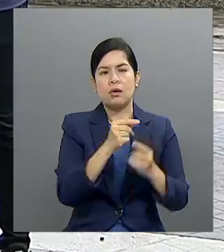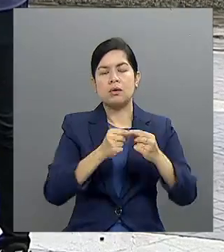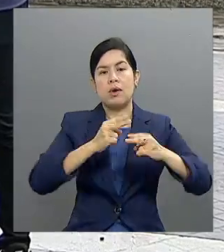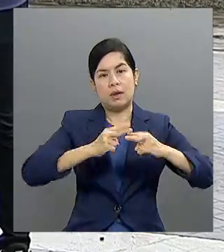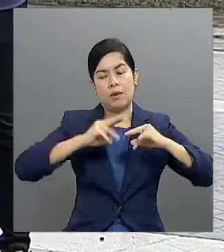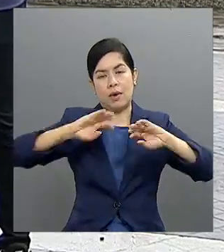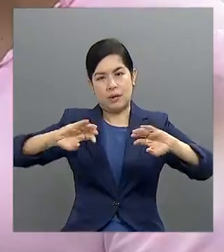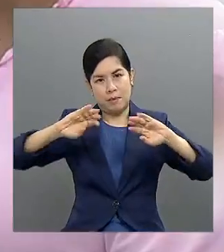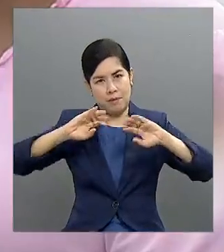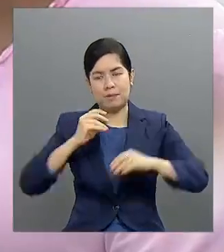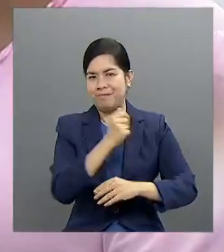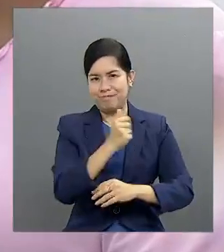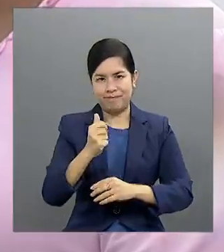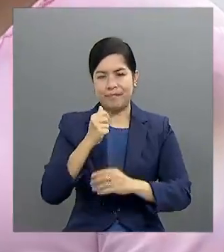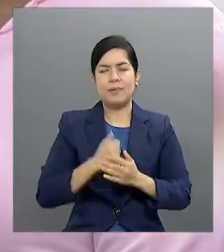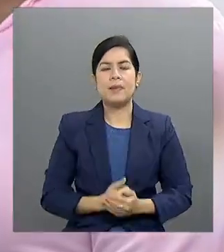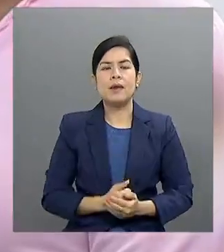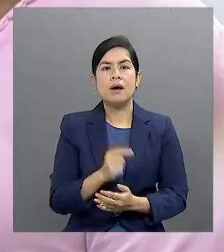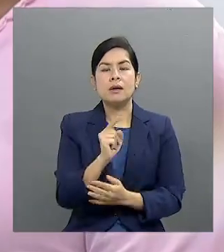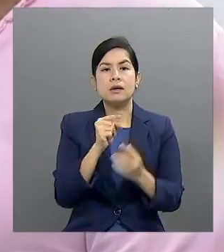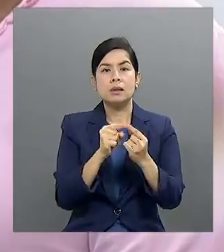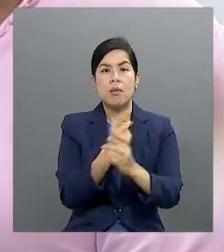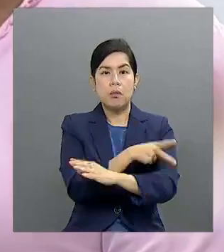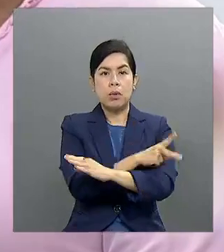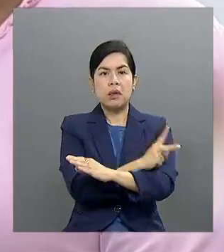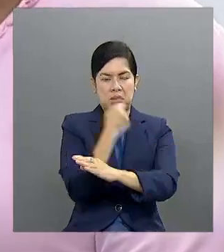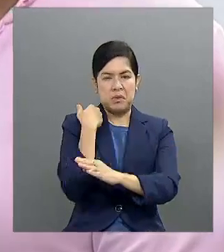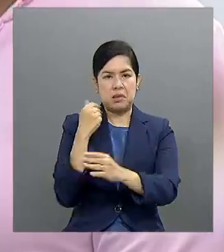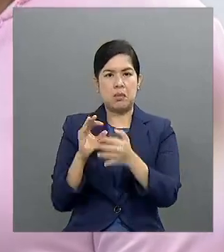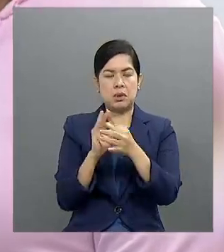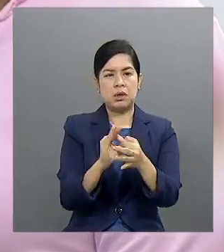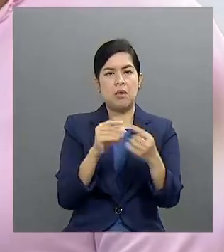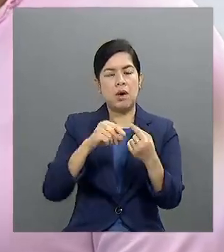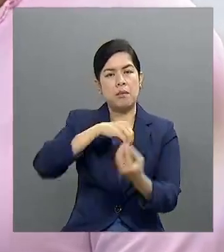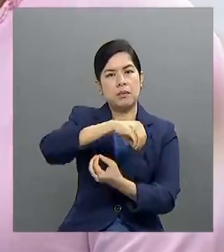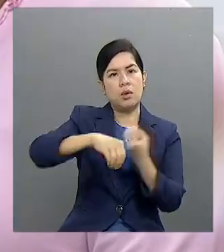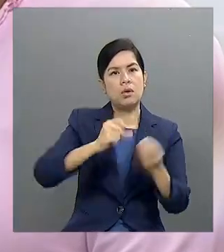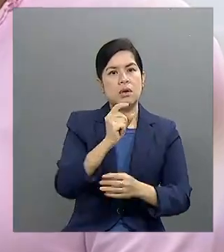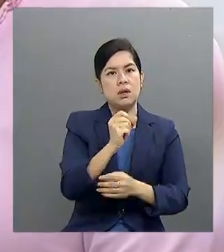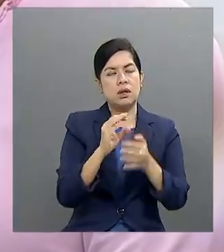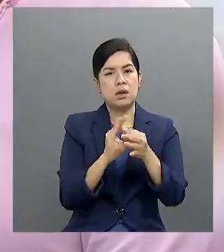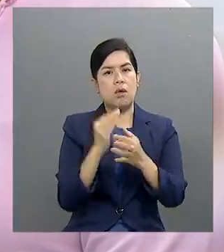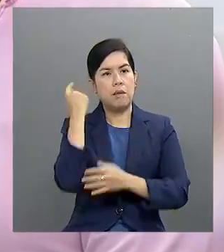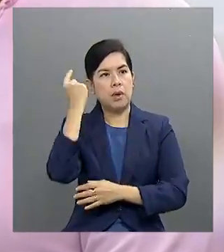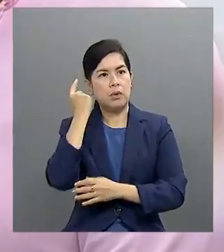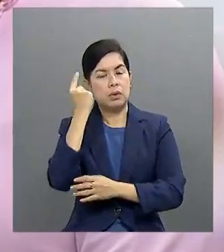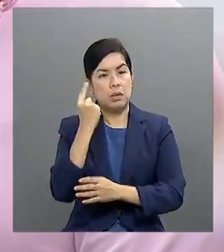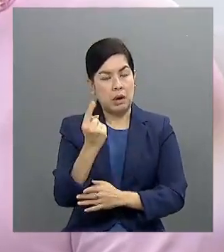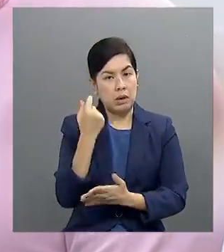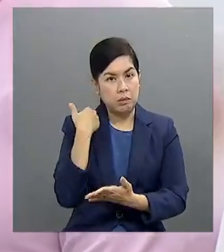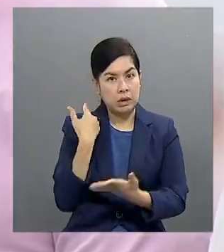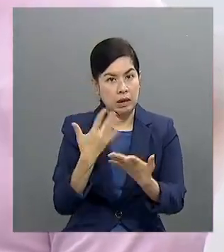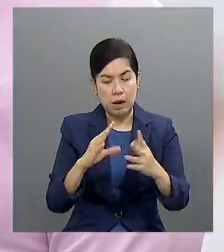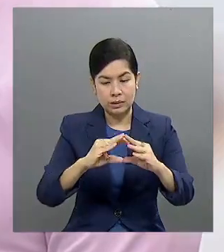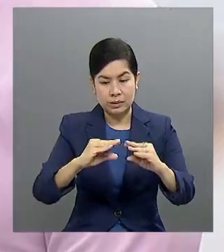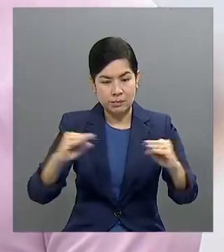เรื่องง่ายนะครับพี่จังหวัดที่พึ่งพิงเรื่องของการท่องเที่ยวปีหนึ่งมูลค่านับแสนล้านบาทจู่ๆปั๊บรายได้ตรงนั้นขาดหายไ